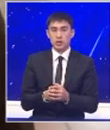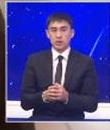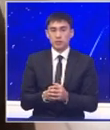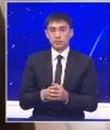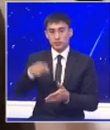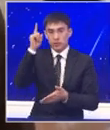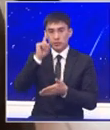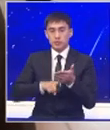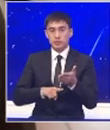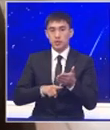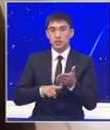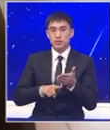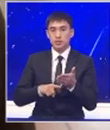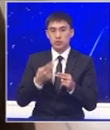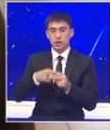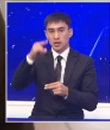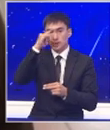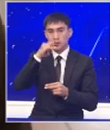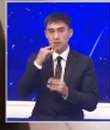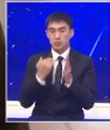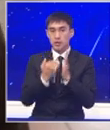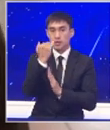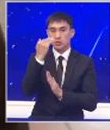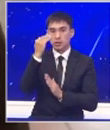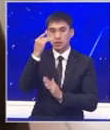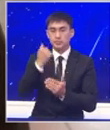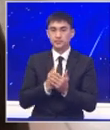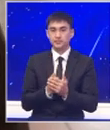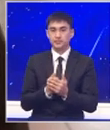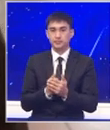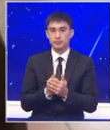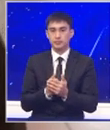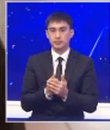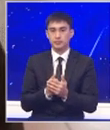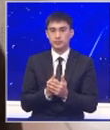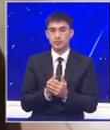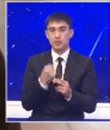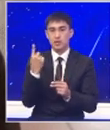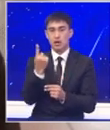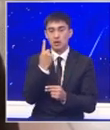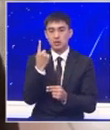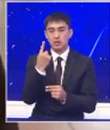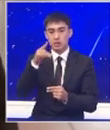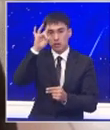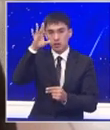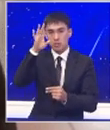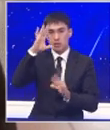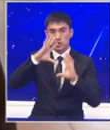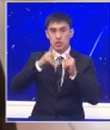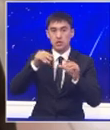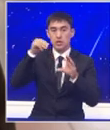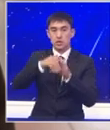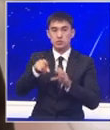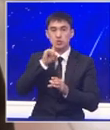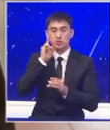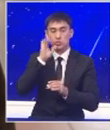үмітімізді ақтайды дейміз, осы Қазақстанды биікке көтереді деп. Ең алды танымал елге кіреді. Мына